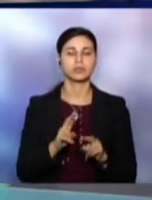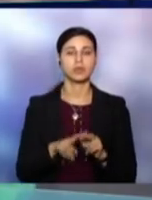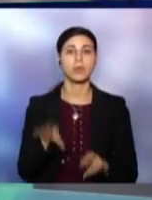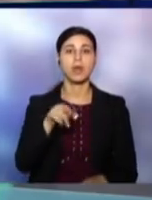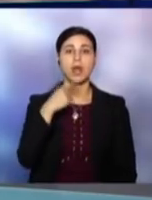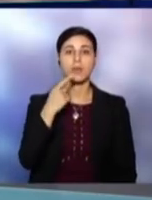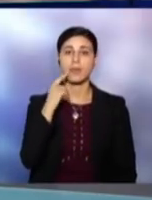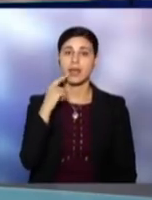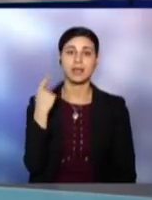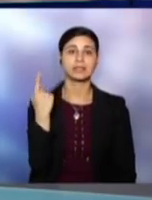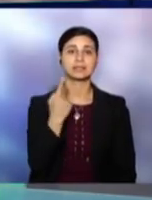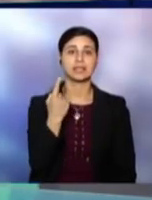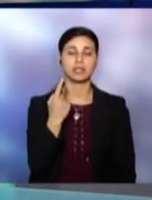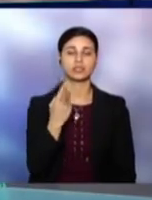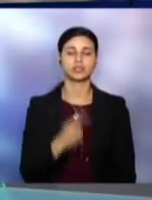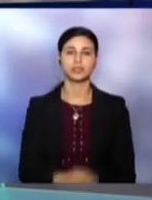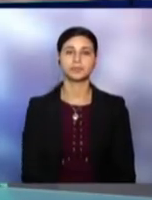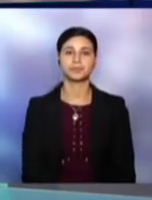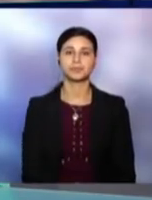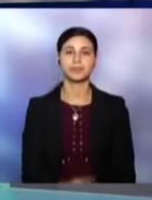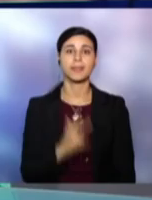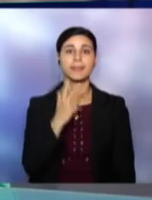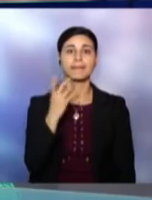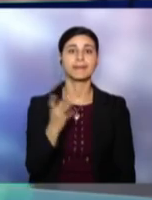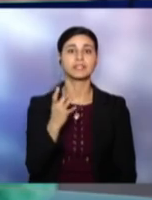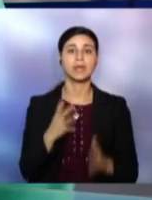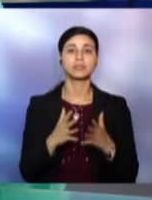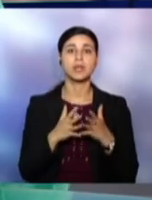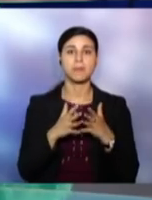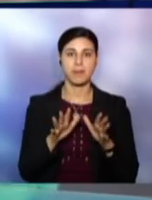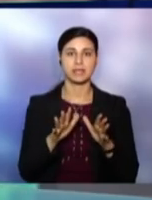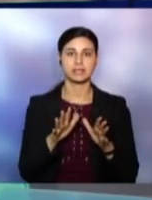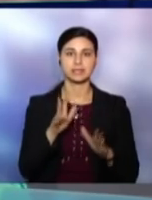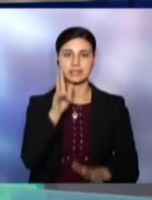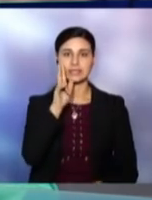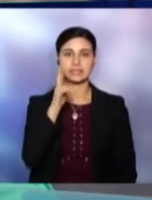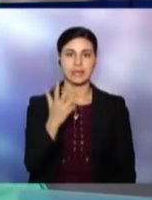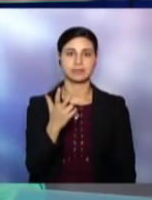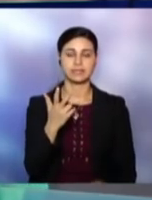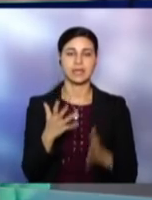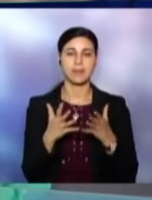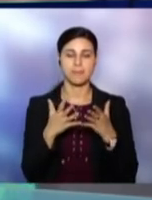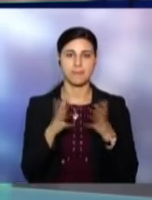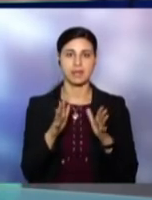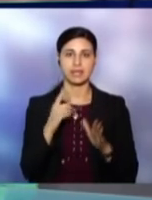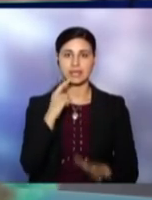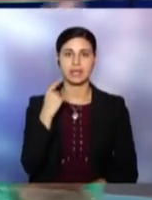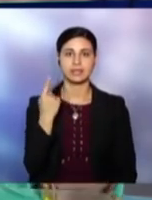რომ წლის განმავლობაში 3-ზე მეტი, 3 წელი თუ 3-ზე მეტად